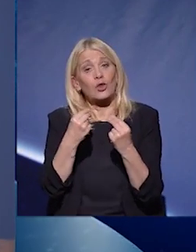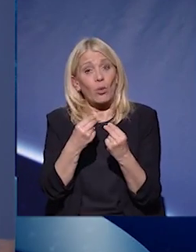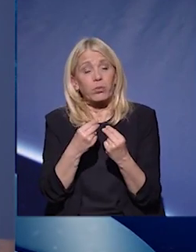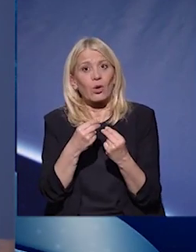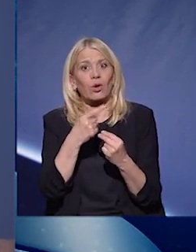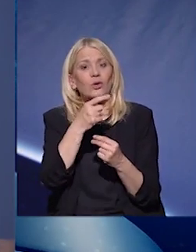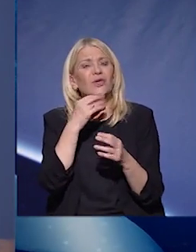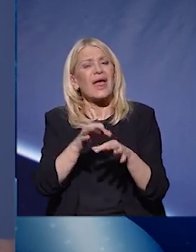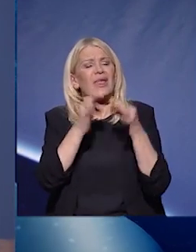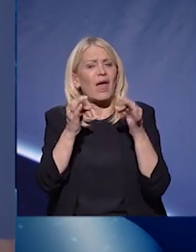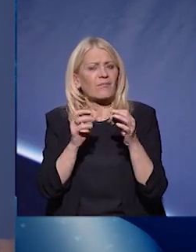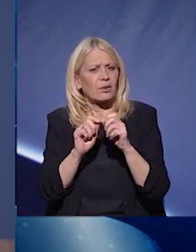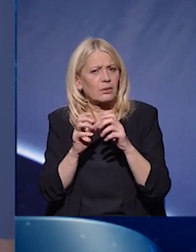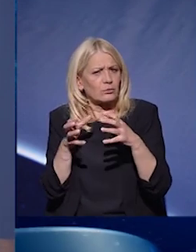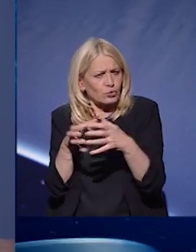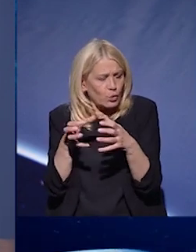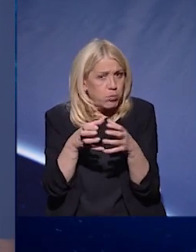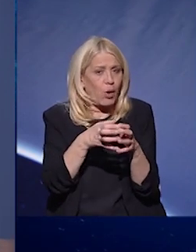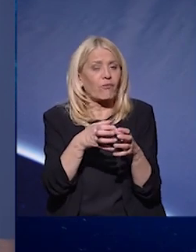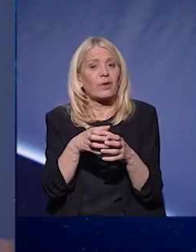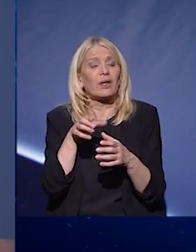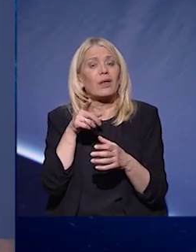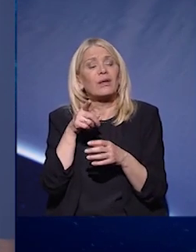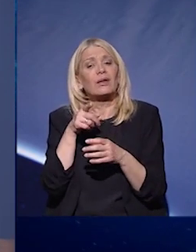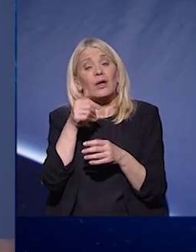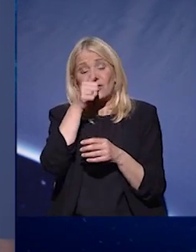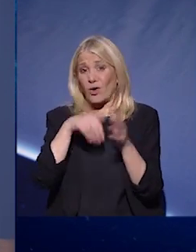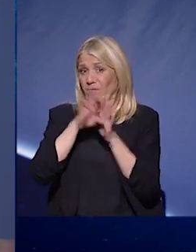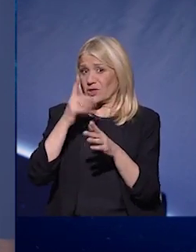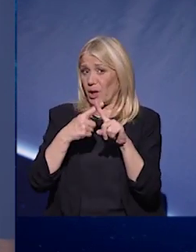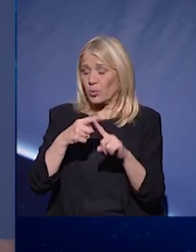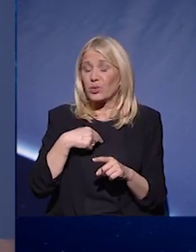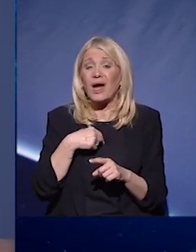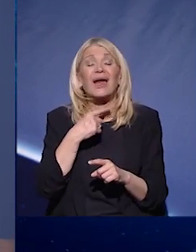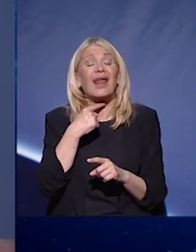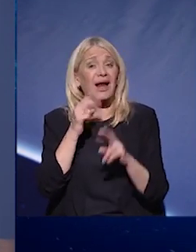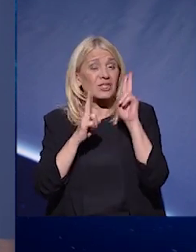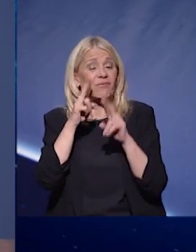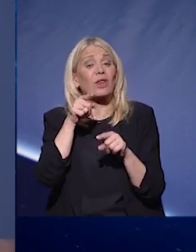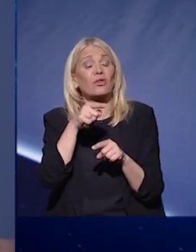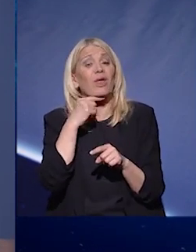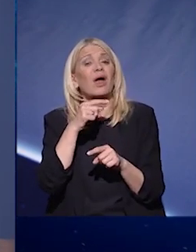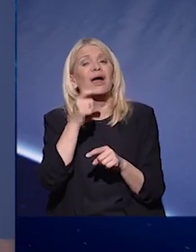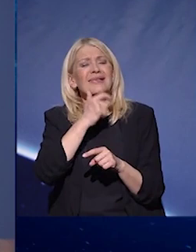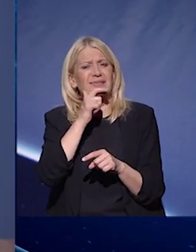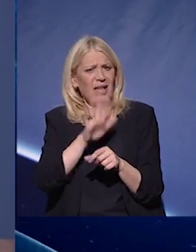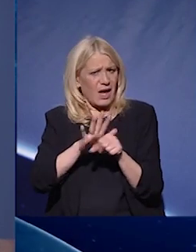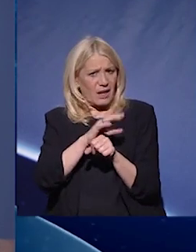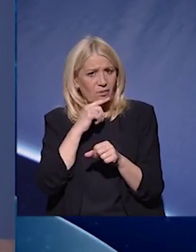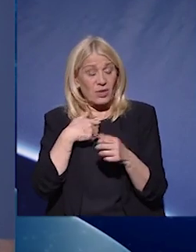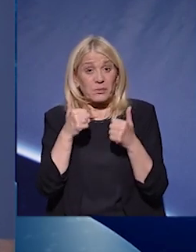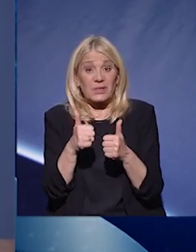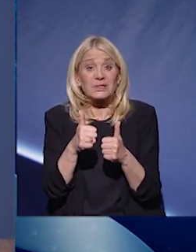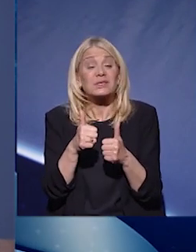javni skupovi, je li to... Ono što smo vam više puta naglašavali, to je populacija stari koju smo mi sada